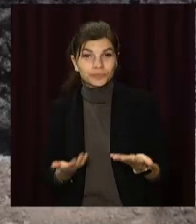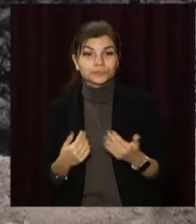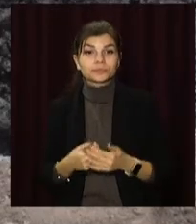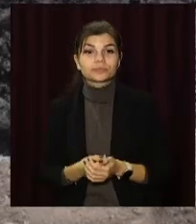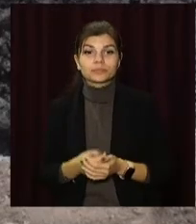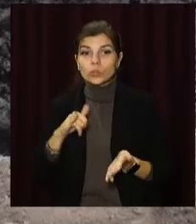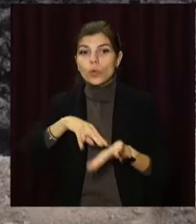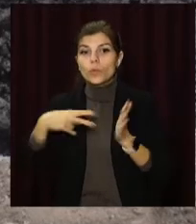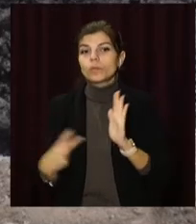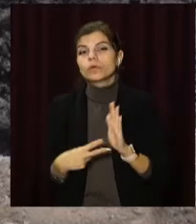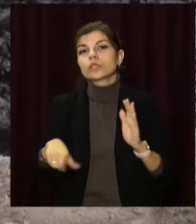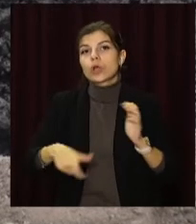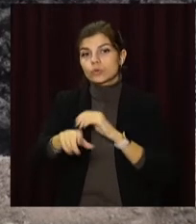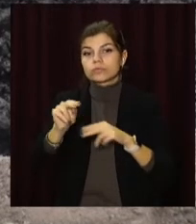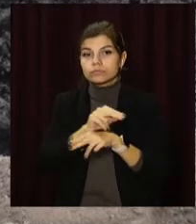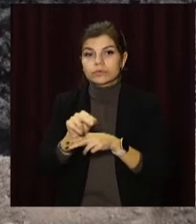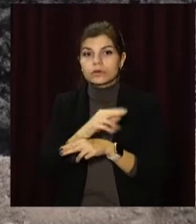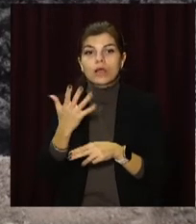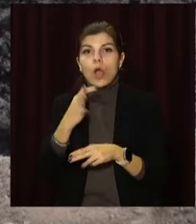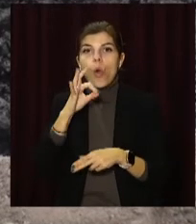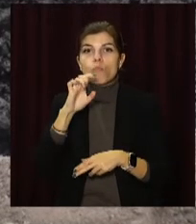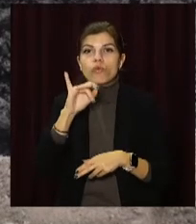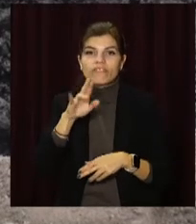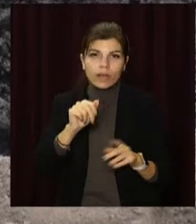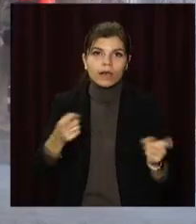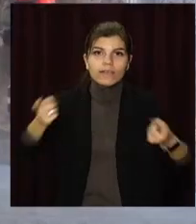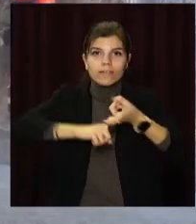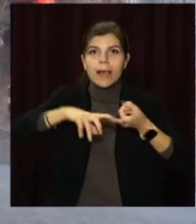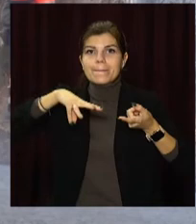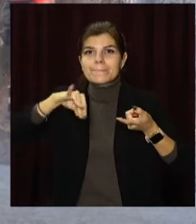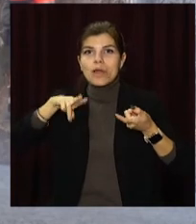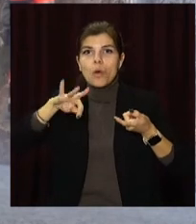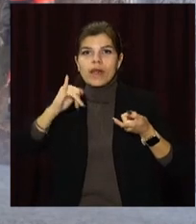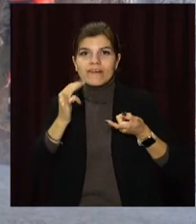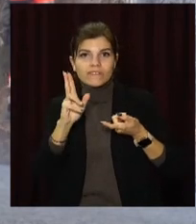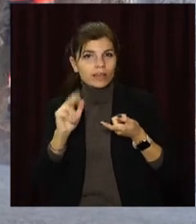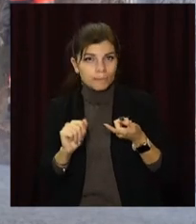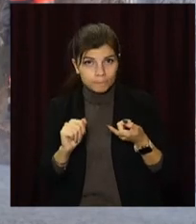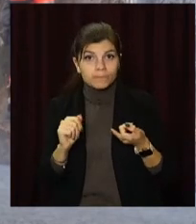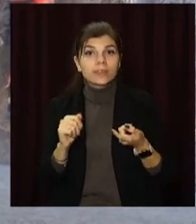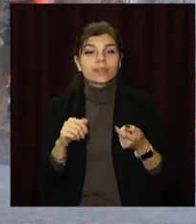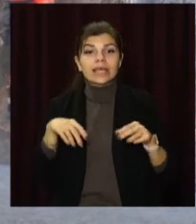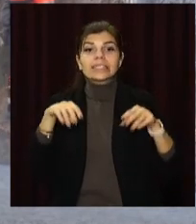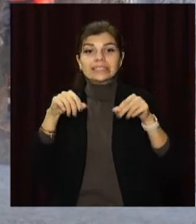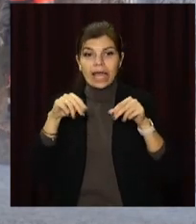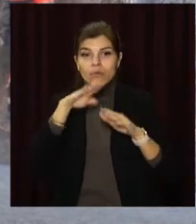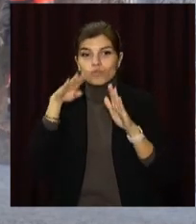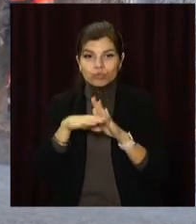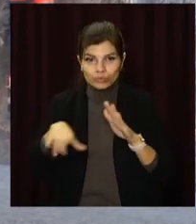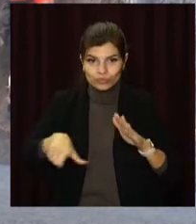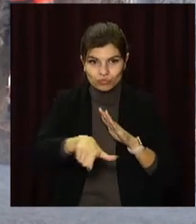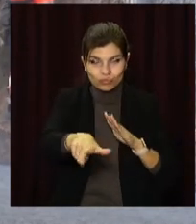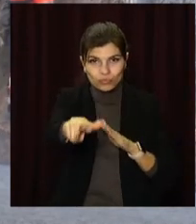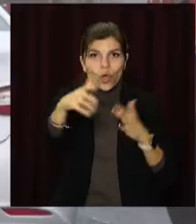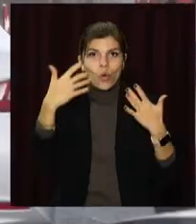У планах будівництво дороги, яка поєднала Обухівку з Миколаївкою, яка нещодавно приєдналась до громади. Землю під будівництво шляху